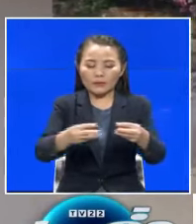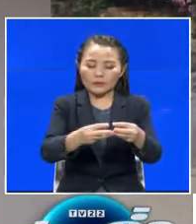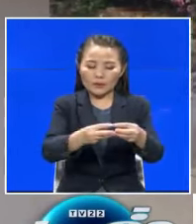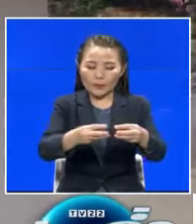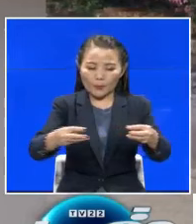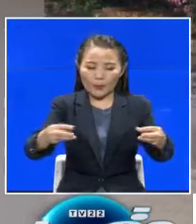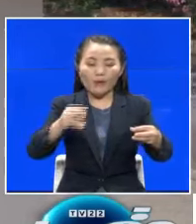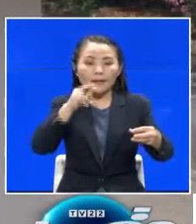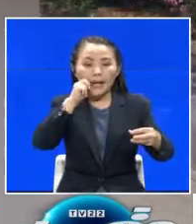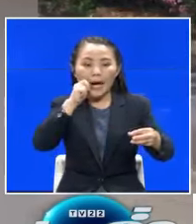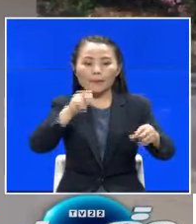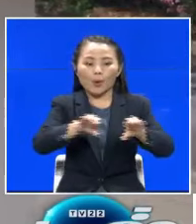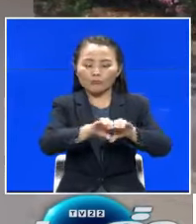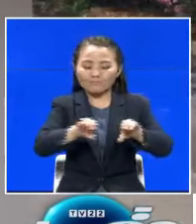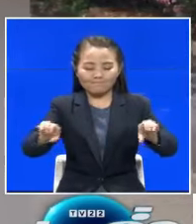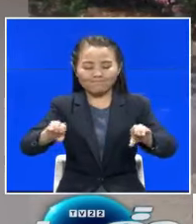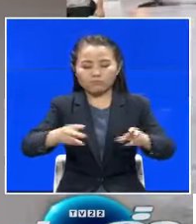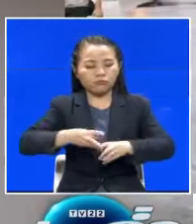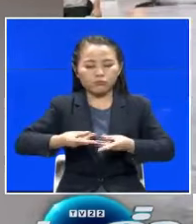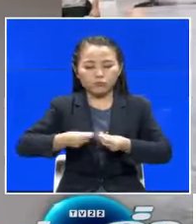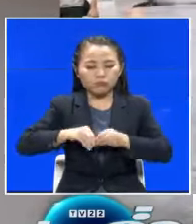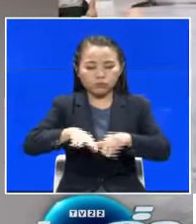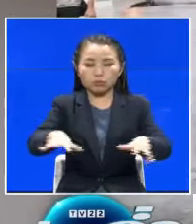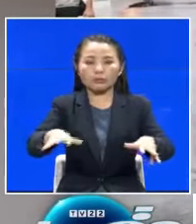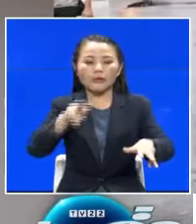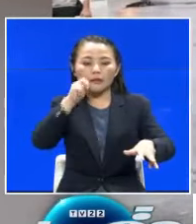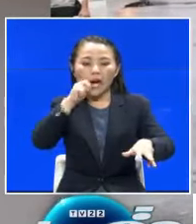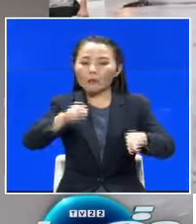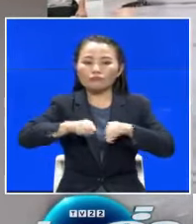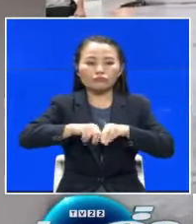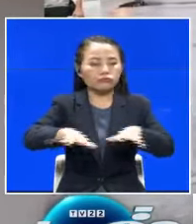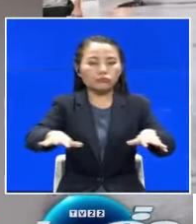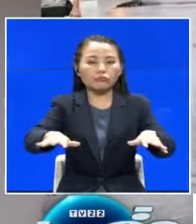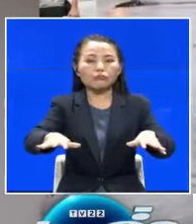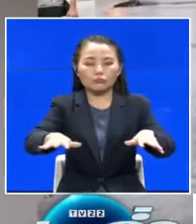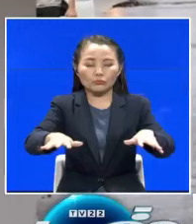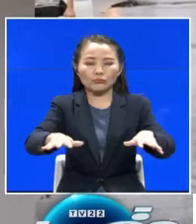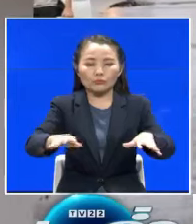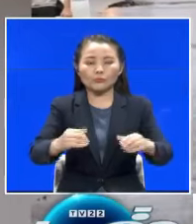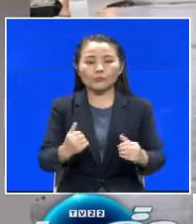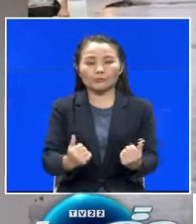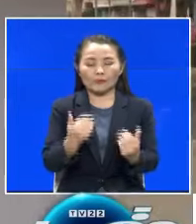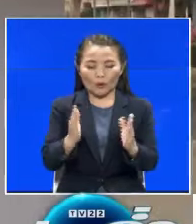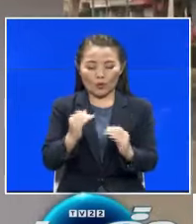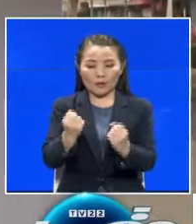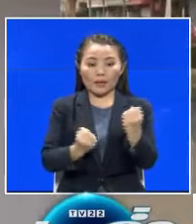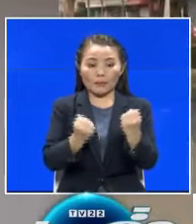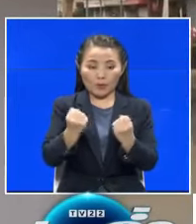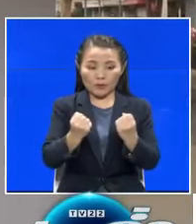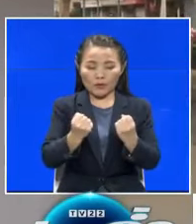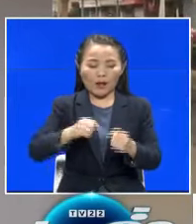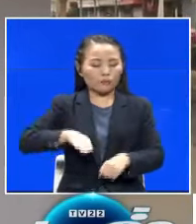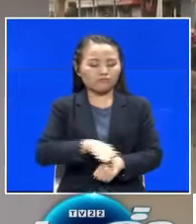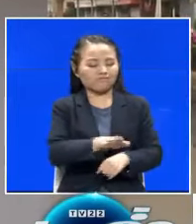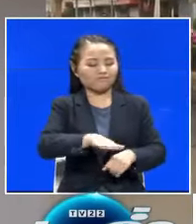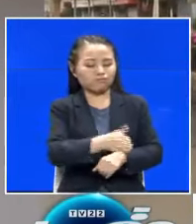ากตัวถังเก็บน้ำหล่นเกลื่อนกราดน้ำได้หกกระจายเต็มพื้นผิวการจราจรเลยนะคะส่วนคนขับหลังเกิดเหตุได้หล